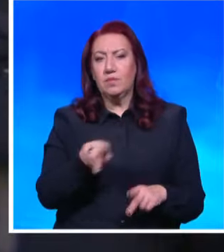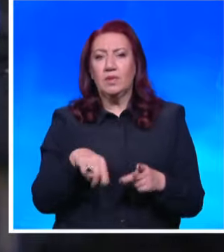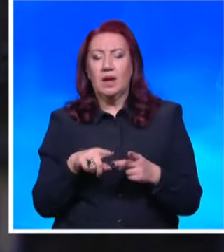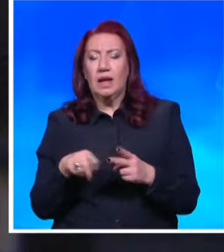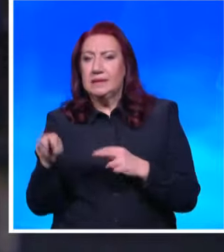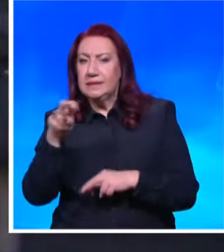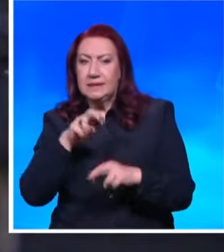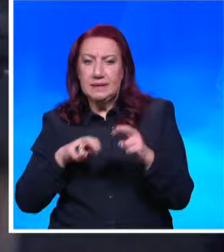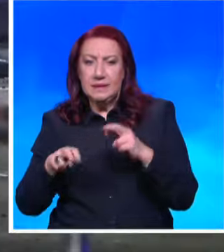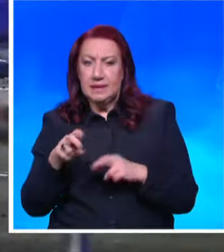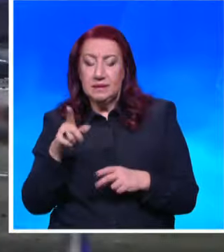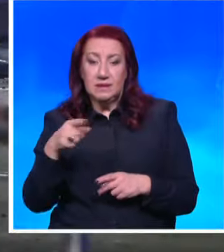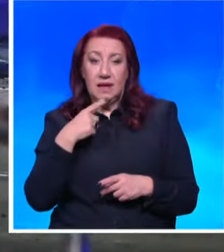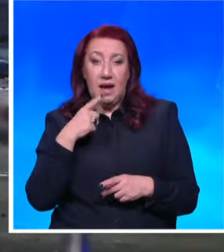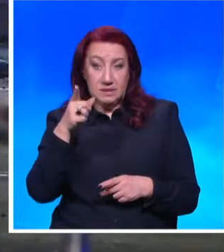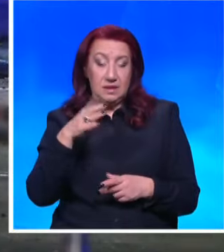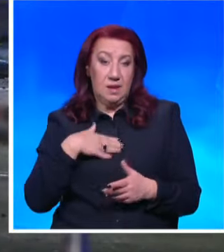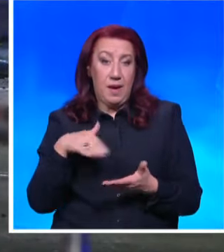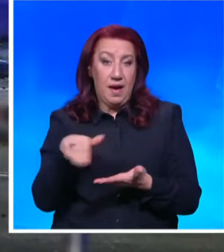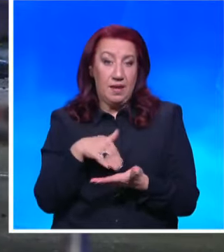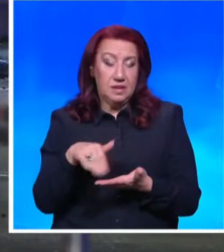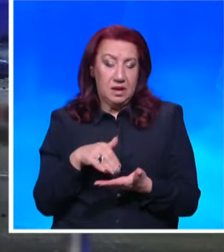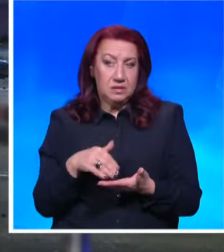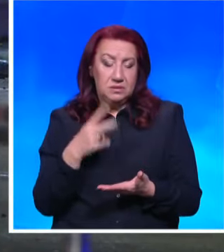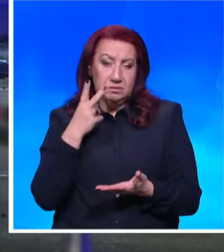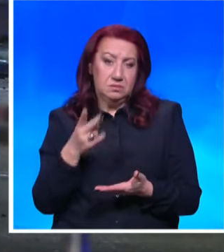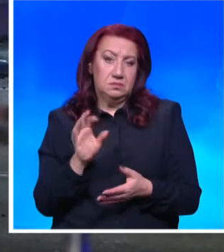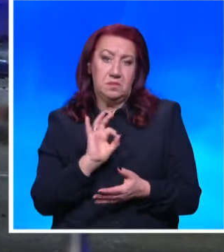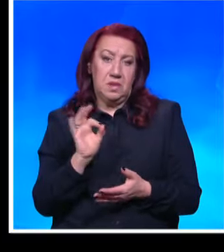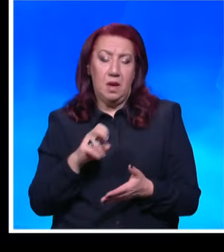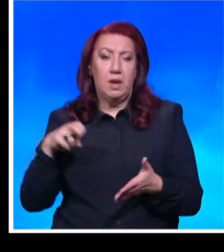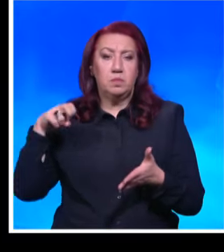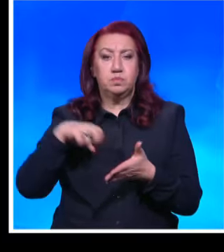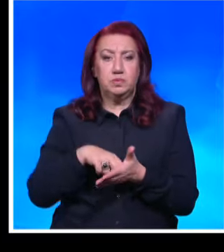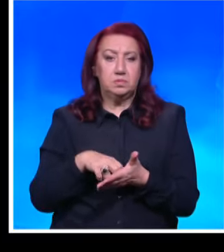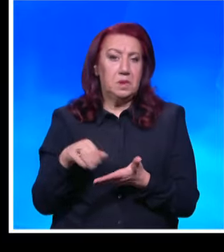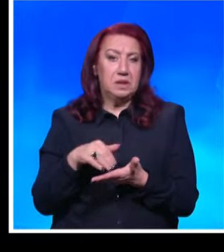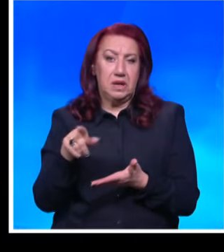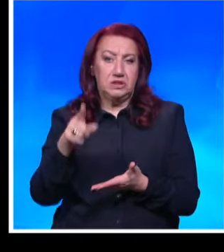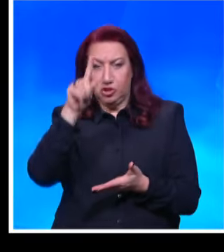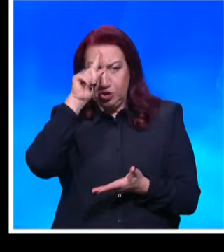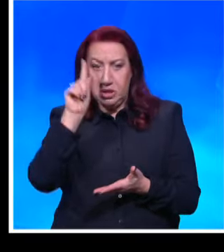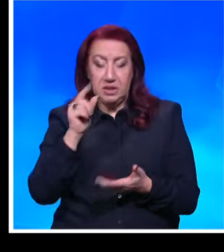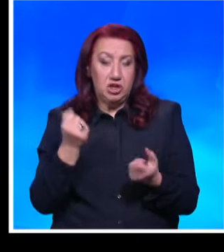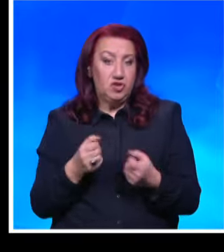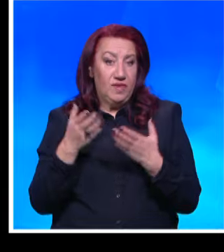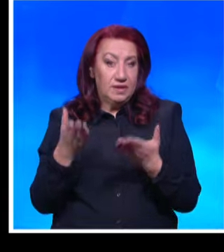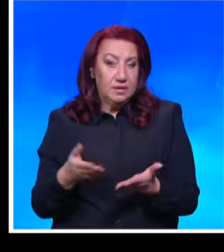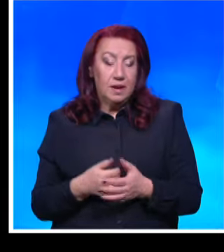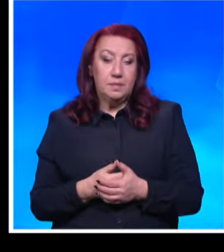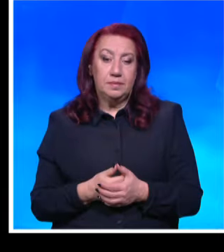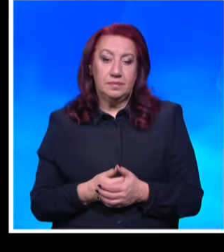там, където и казаха адреса. Оказа се, че няма такава адресно регистрирана жена и според мен това е